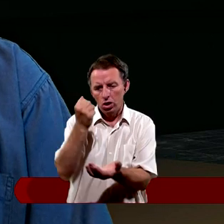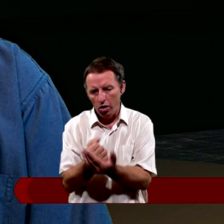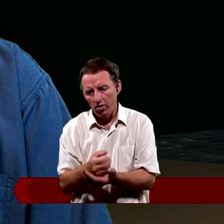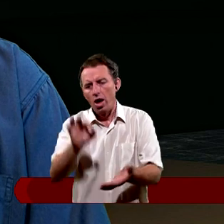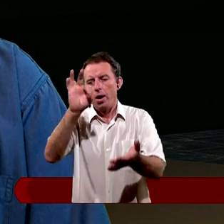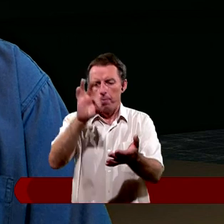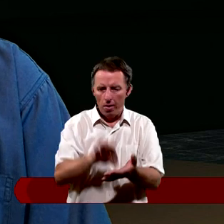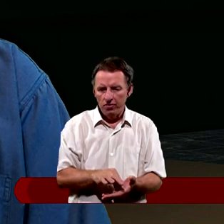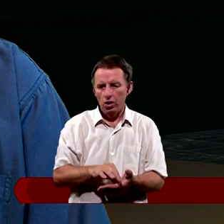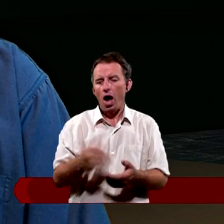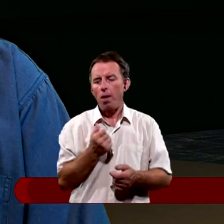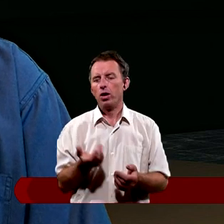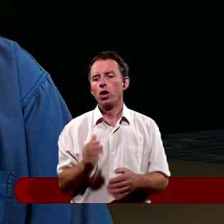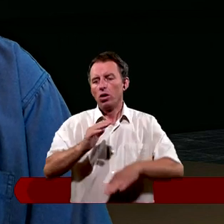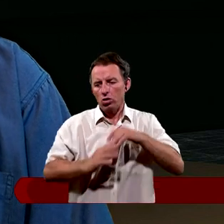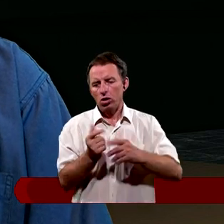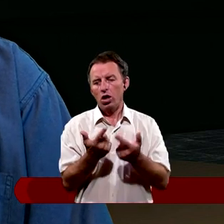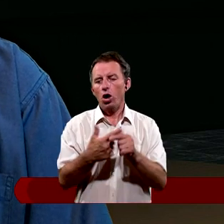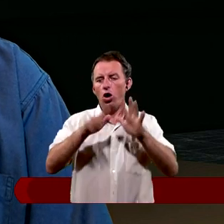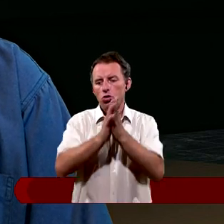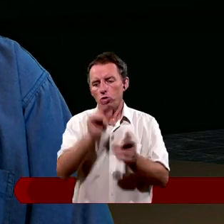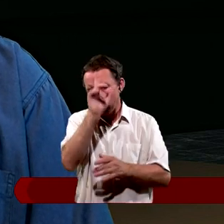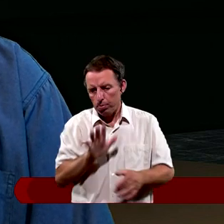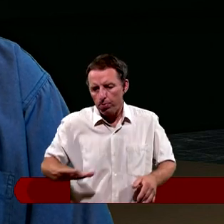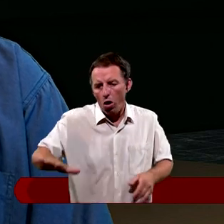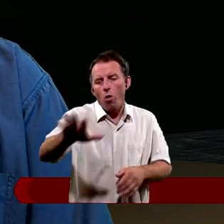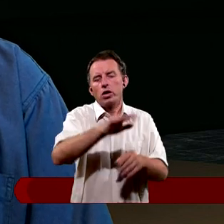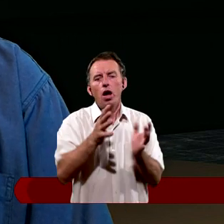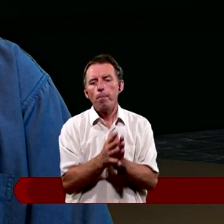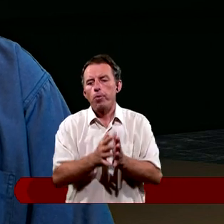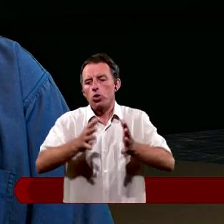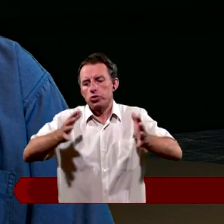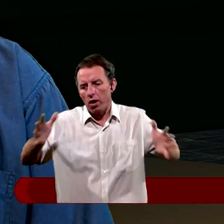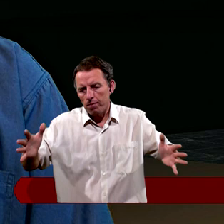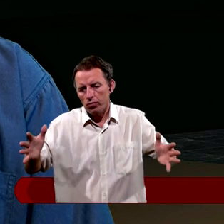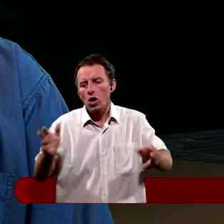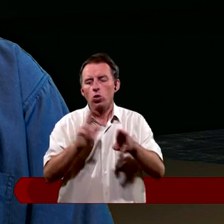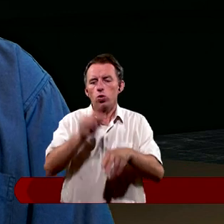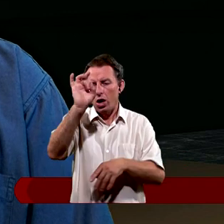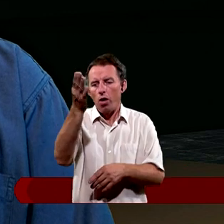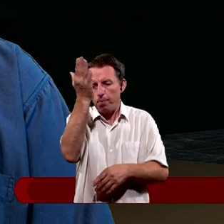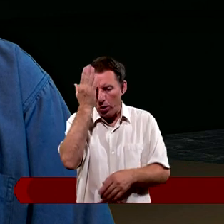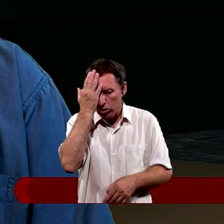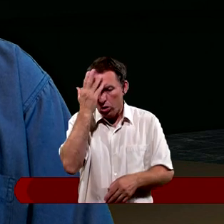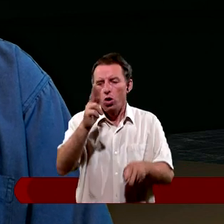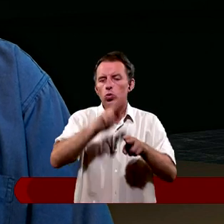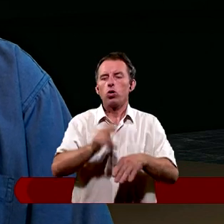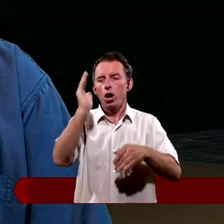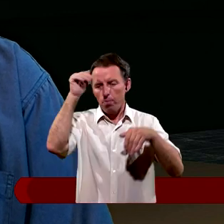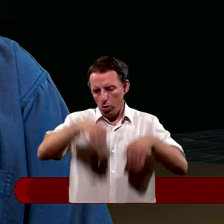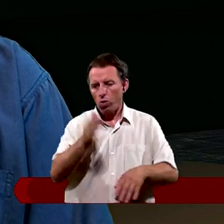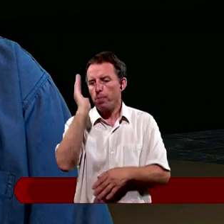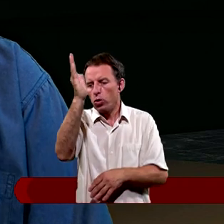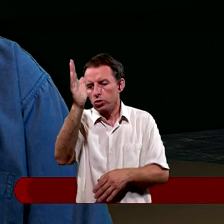w pewnym sensie, jakby można powiedzieć, Kościół, czyli społeczność, która poszła za Nim, która Go poznała i która mogła